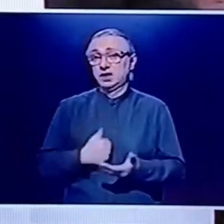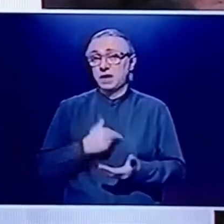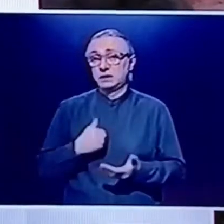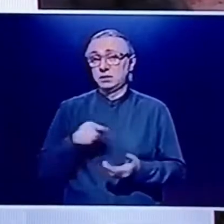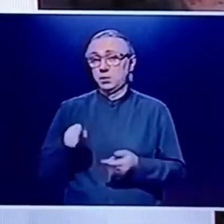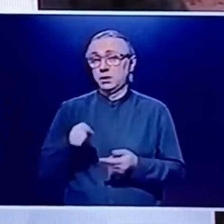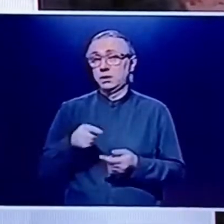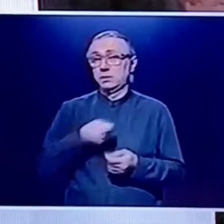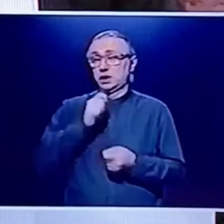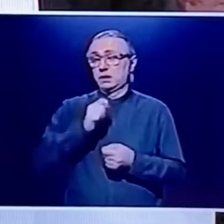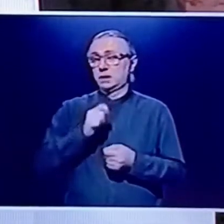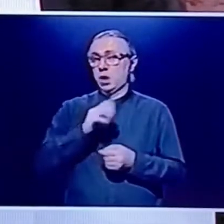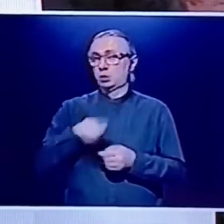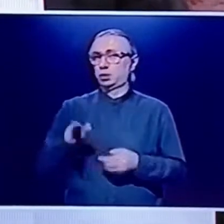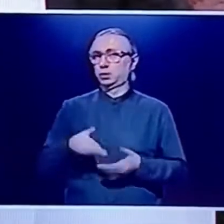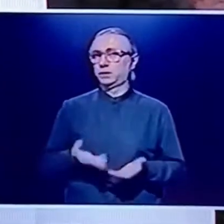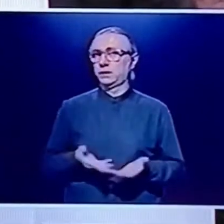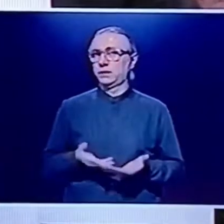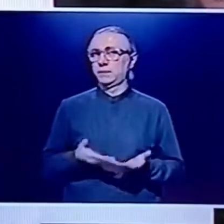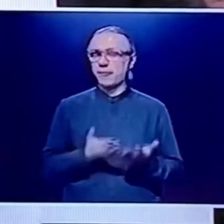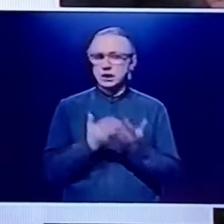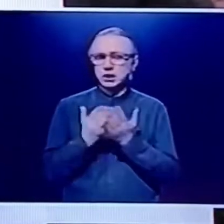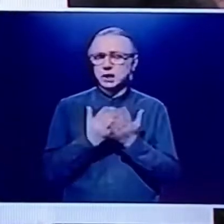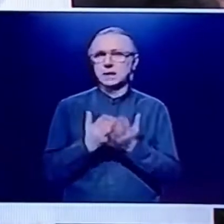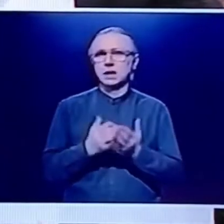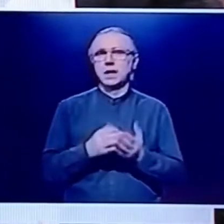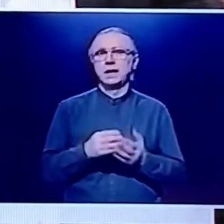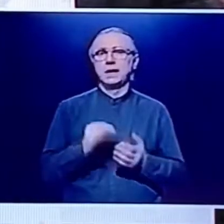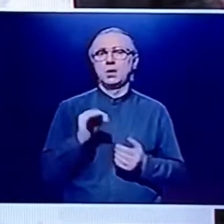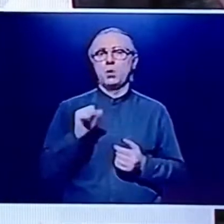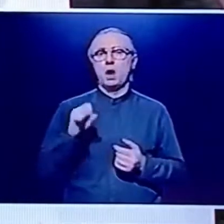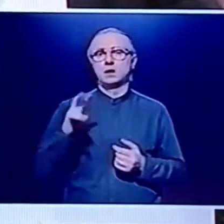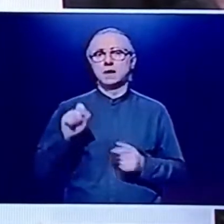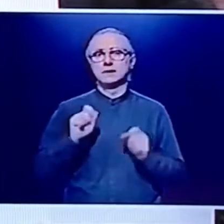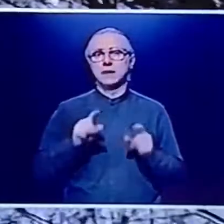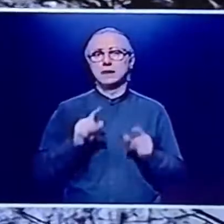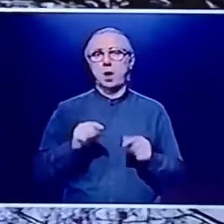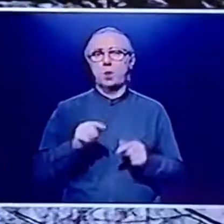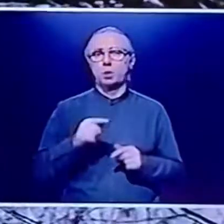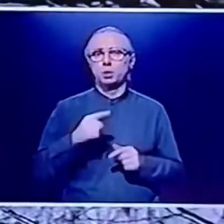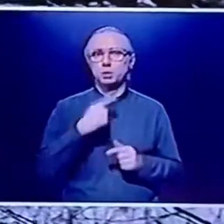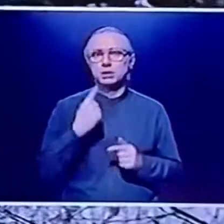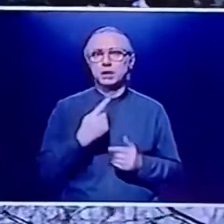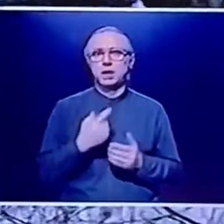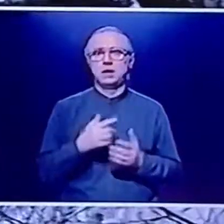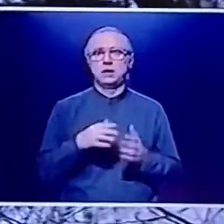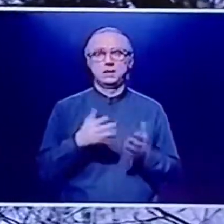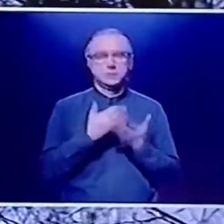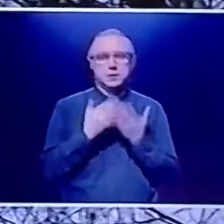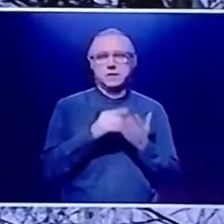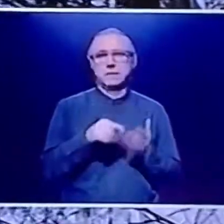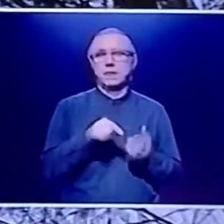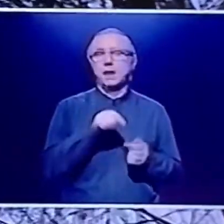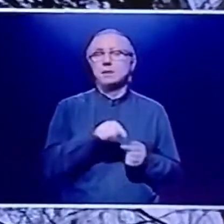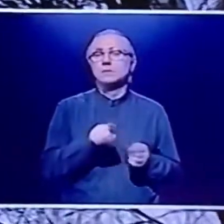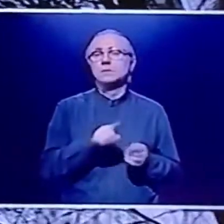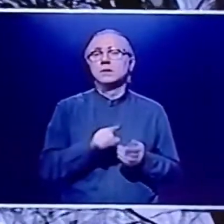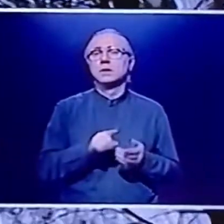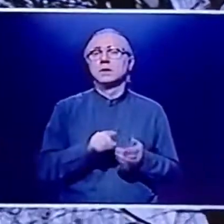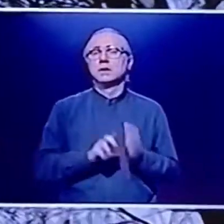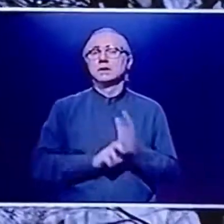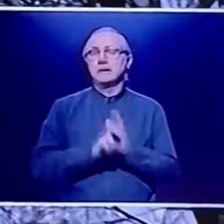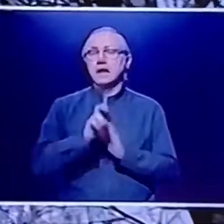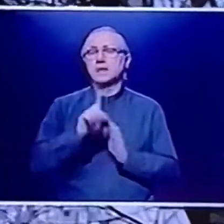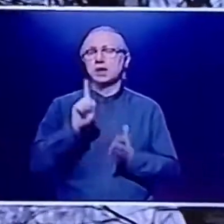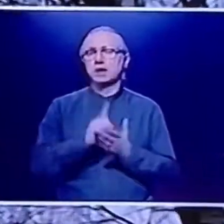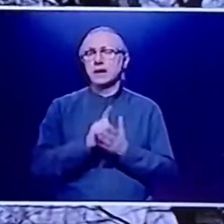Великого, Иоанна Златоуста, святителей, да, он как раз и пришел к той мысли, что церковь должна сохраниться до скончания